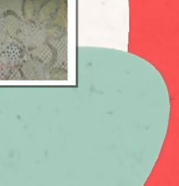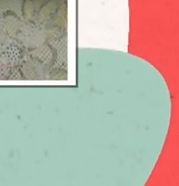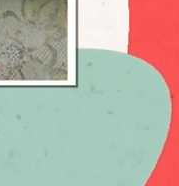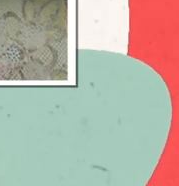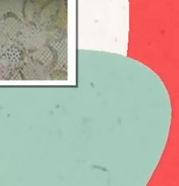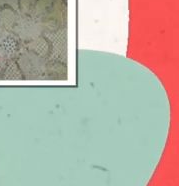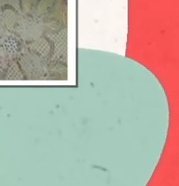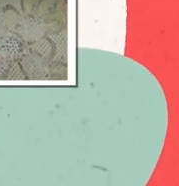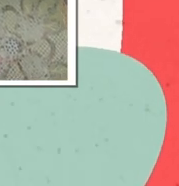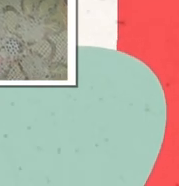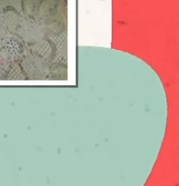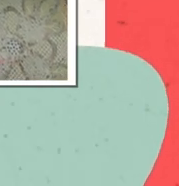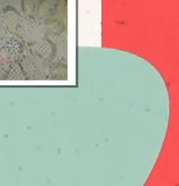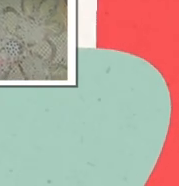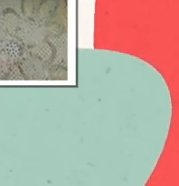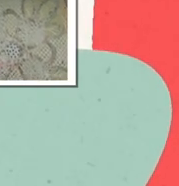KPM